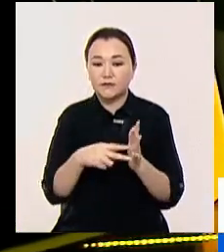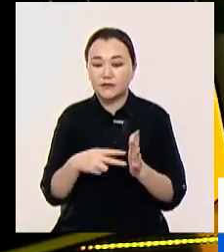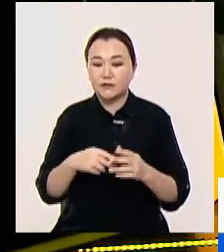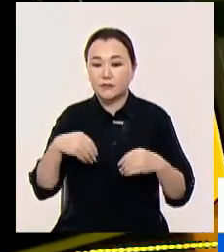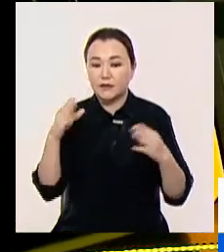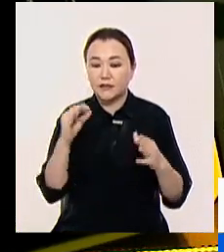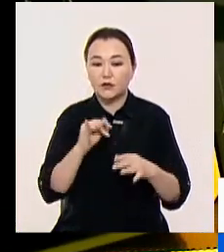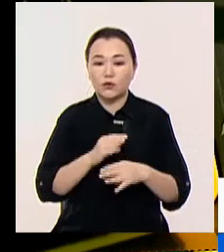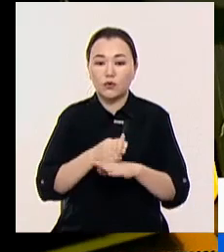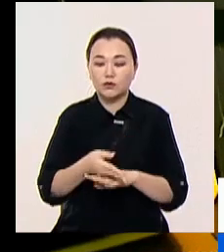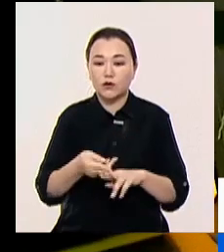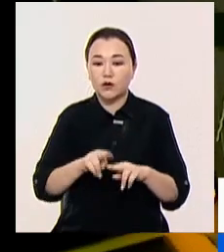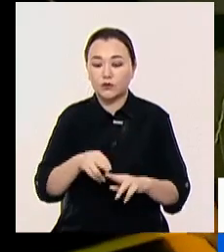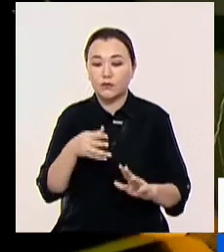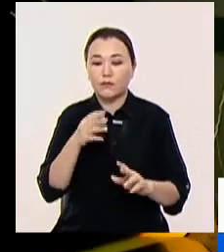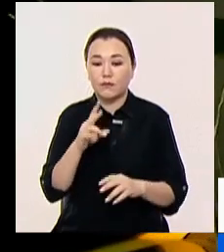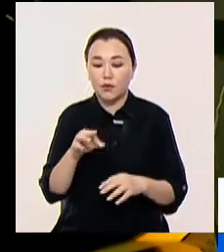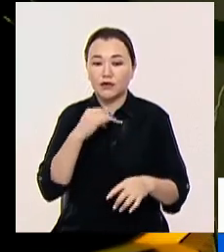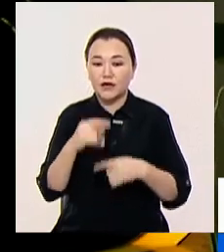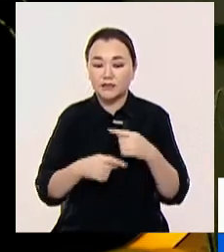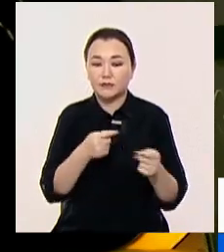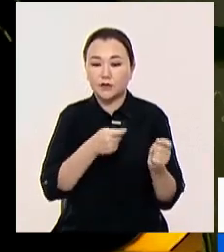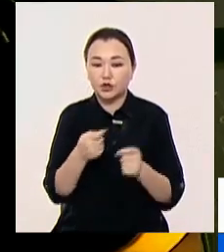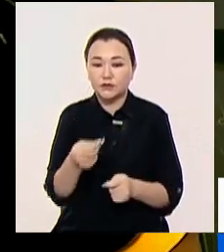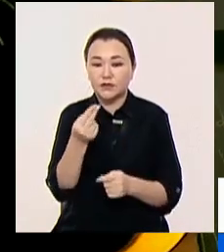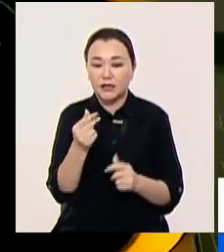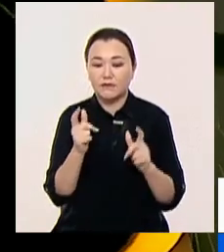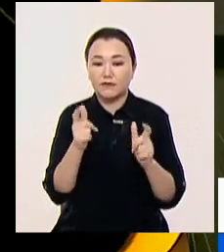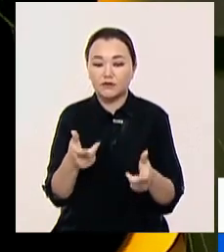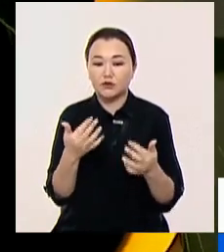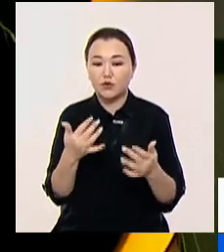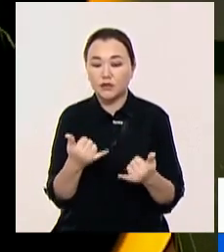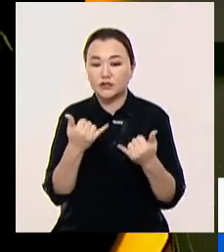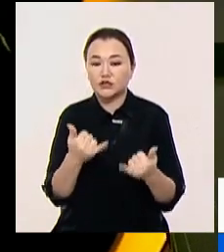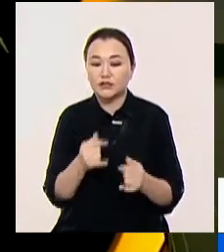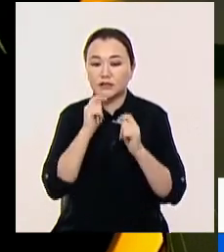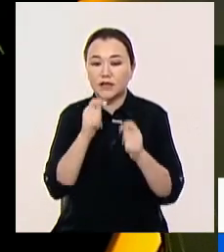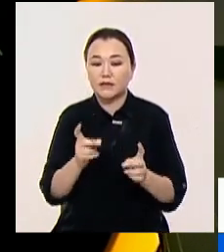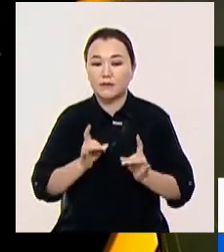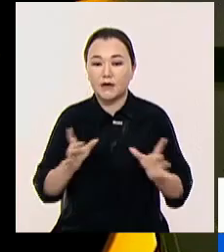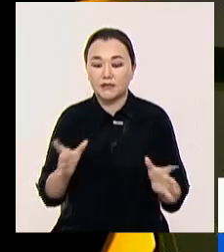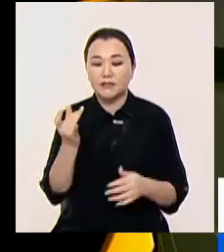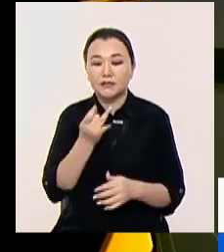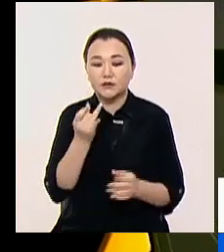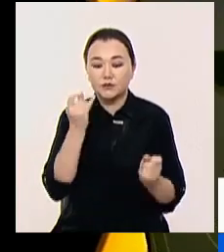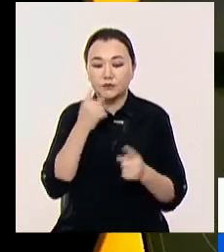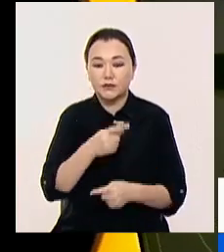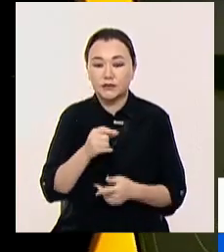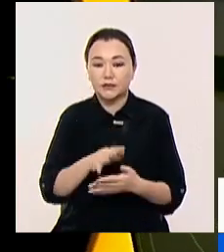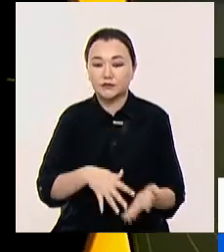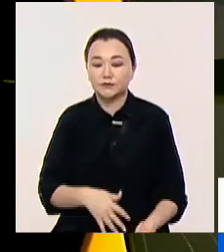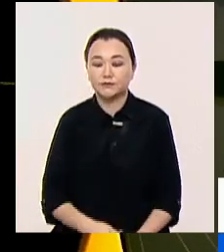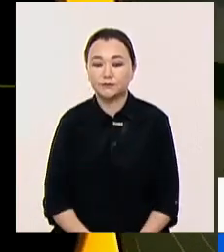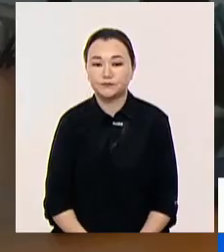цены и гости которые по традиции приносят деньги в конвертах сколько же теперь дарят на праздниках Поинтересовалась Анастасия